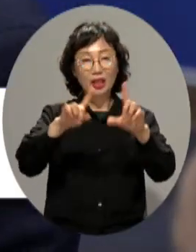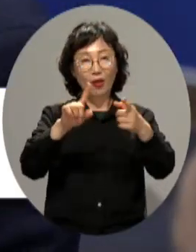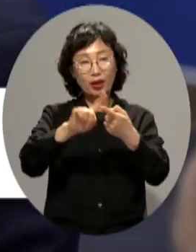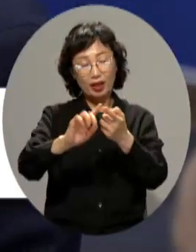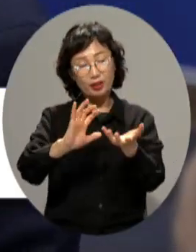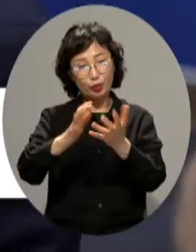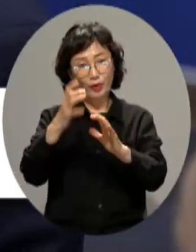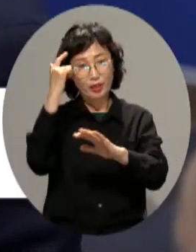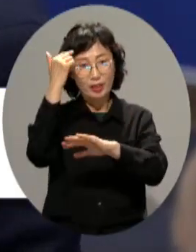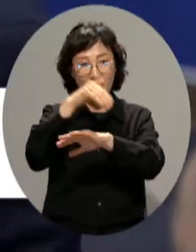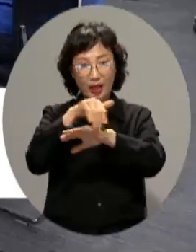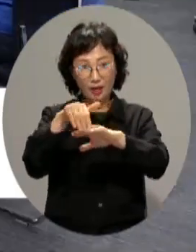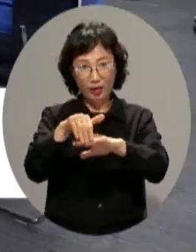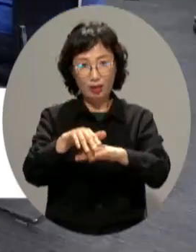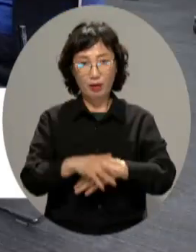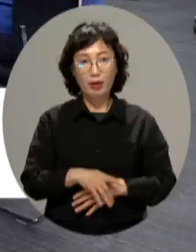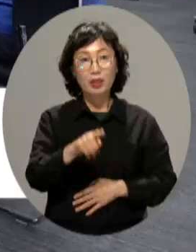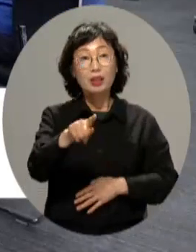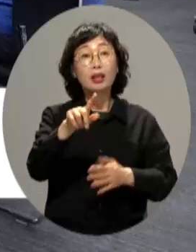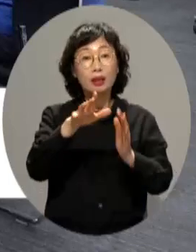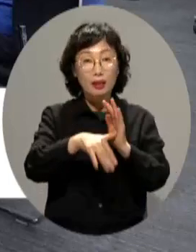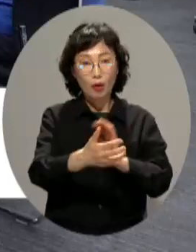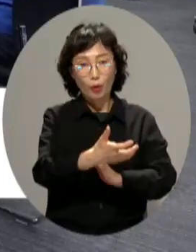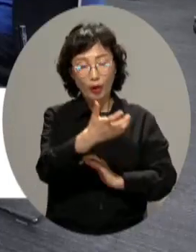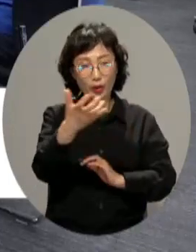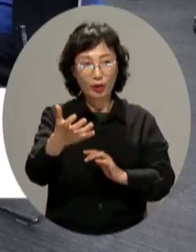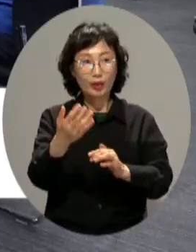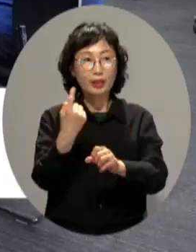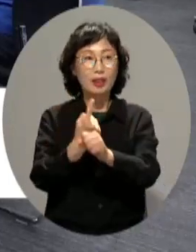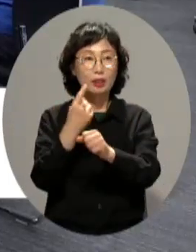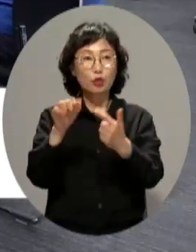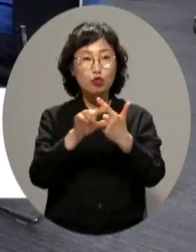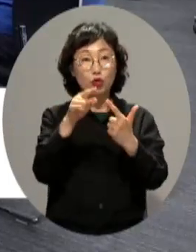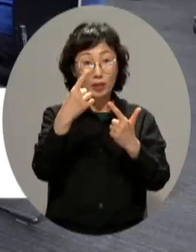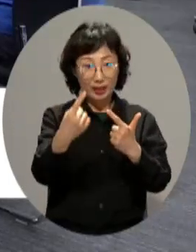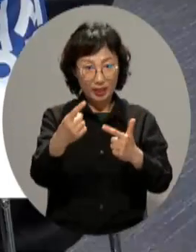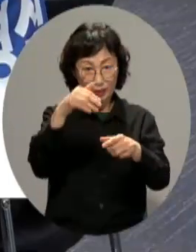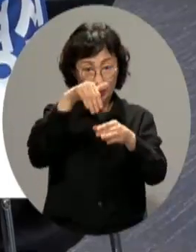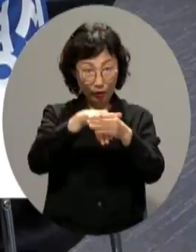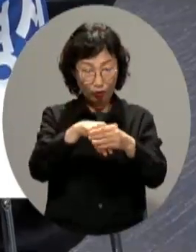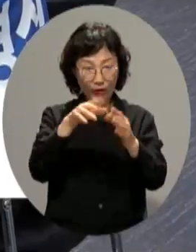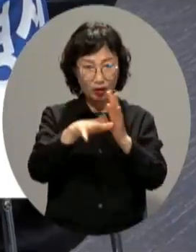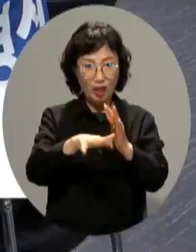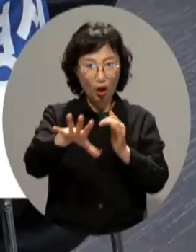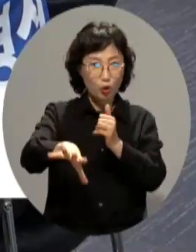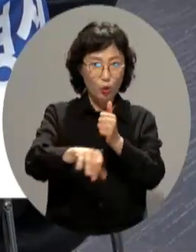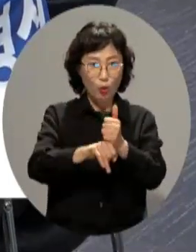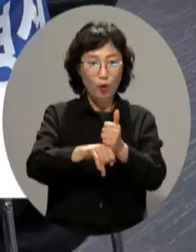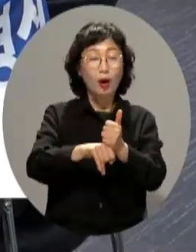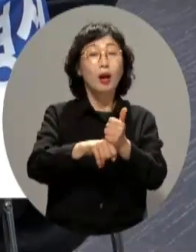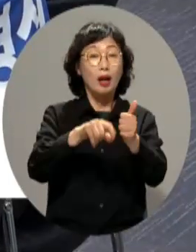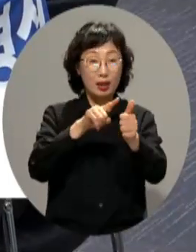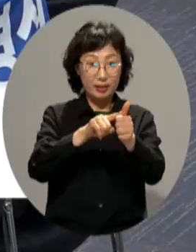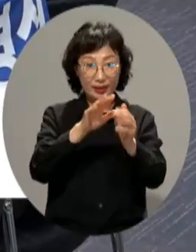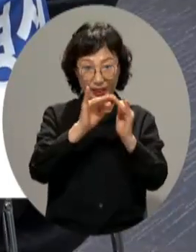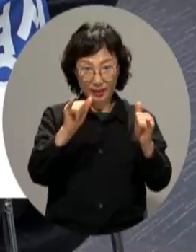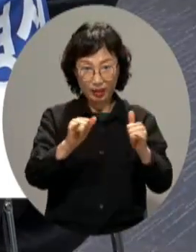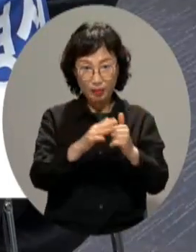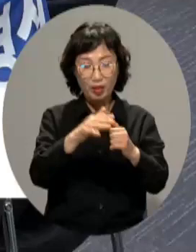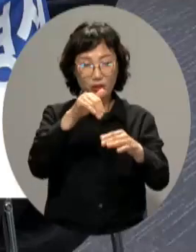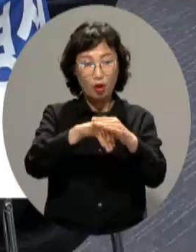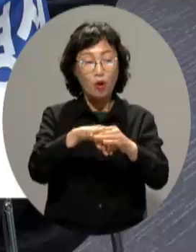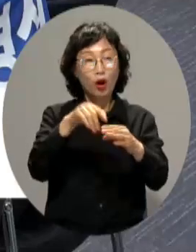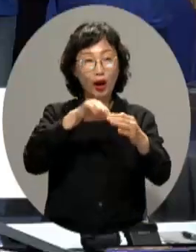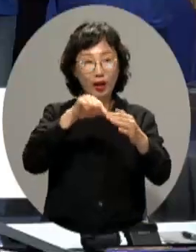논의할 예정입니다 이번 회동은 지난 6월 1일 지방선거 총괄 선대 공부 장이 어떤 이 의원 의회 선거에서